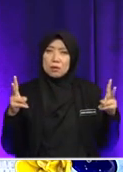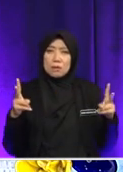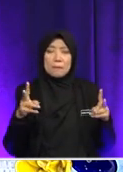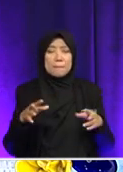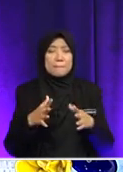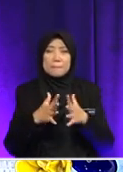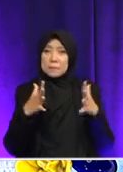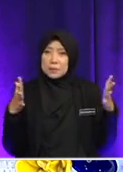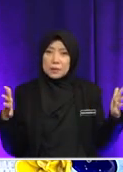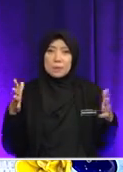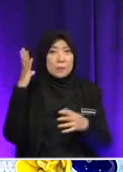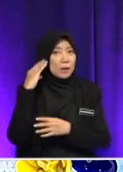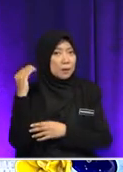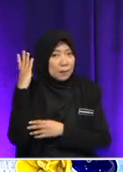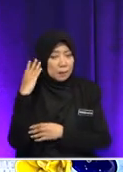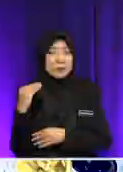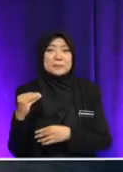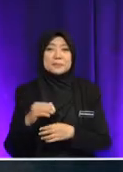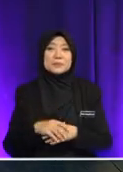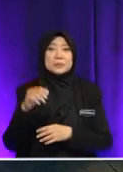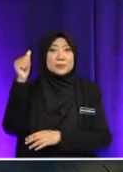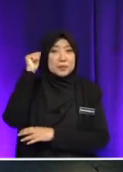Cikgu Khairul Nizam Assalamualaikum